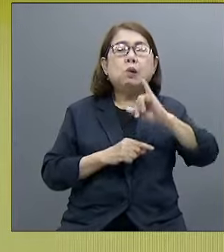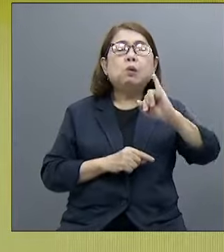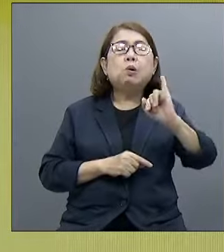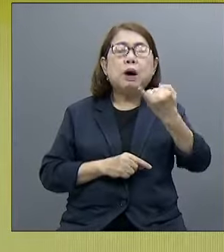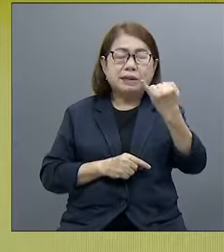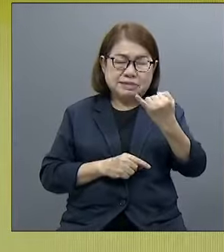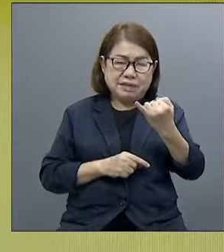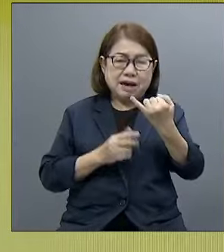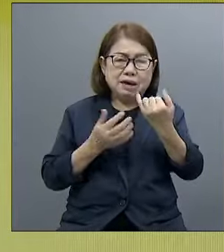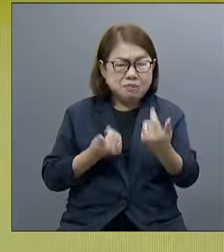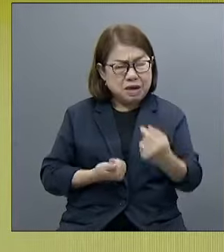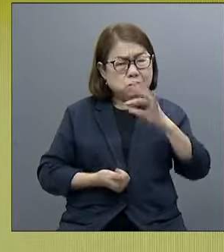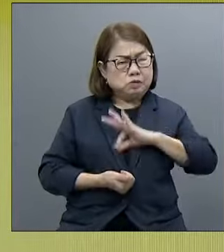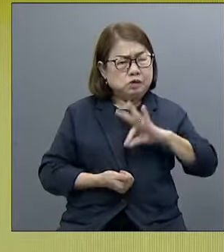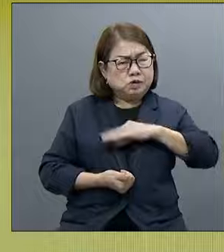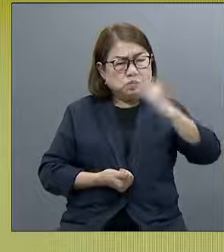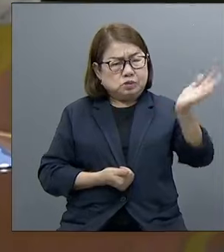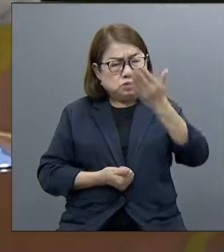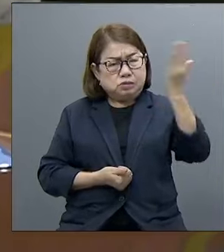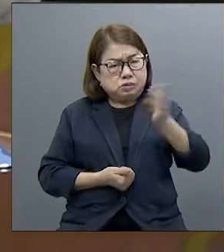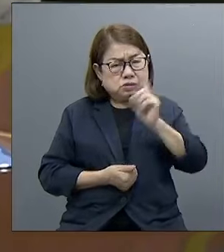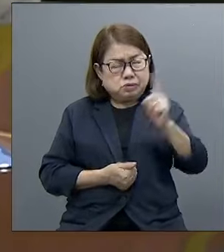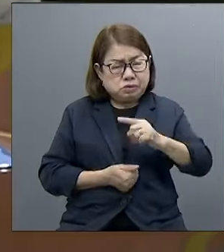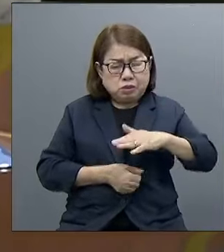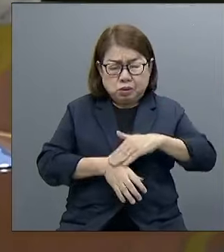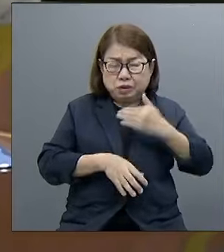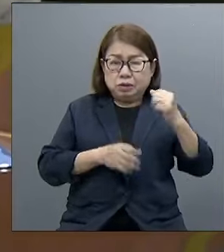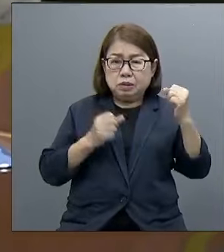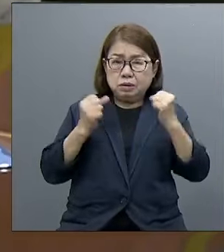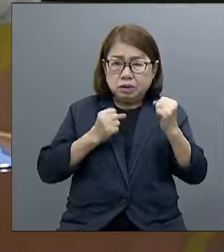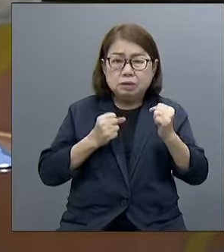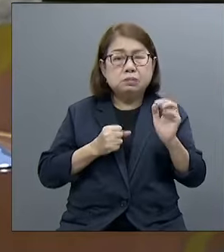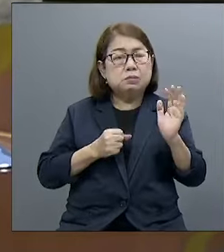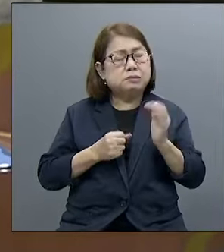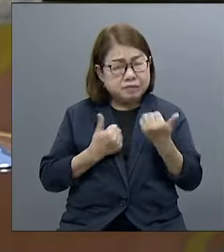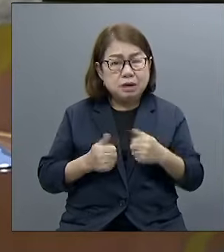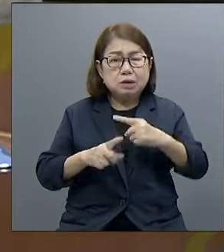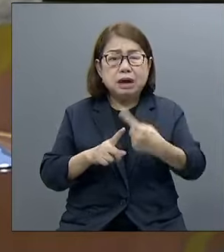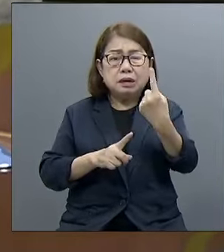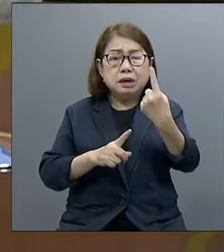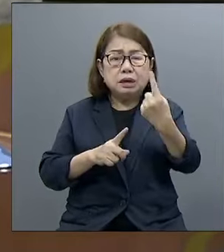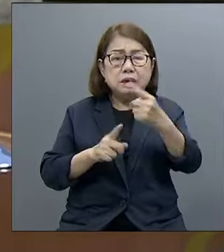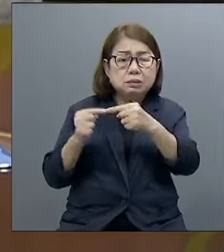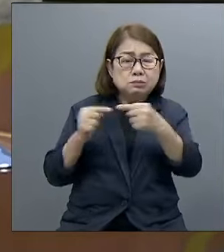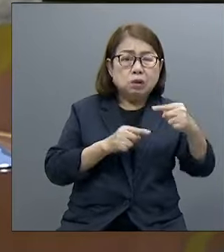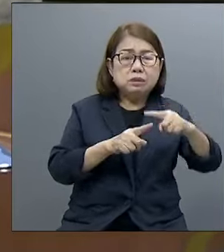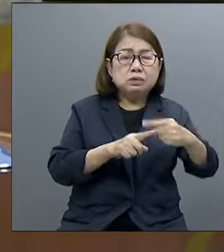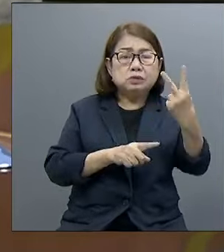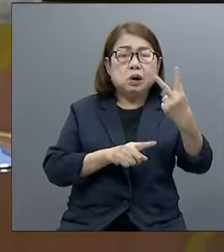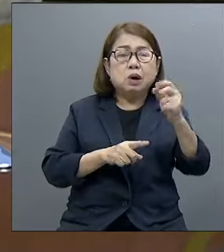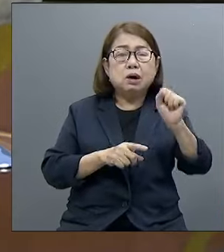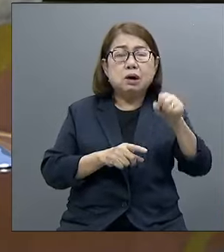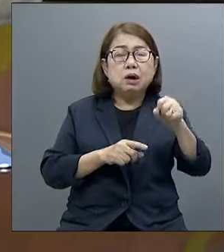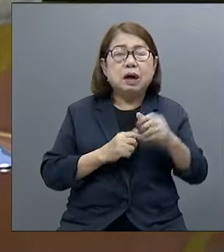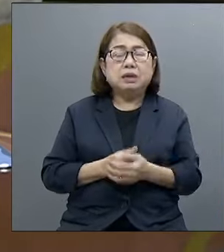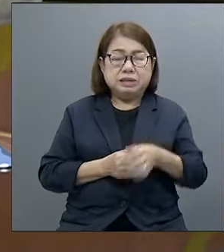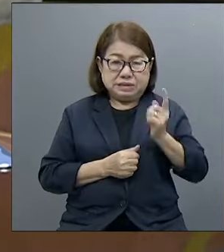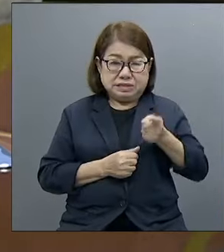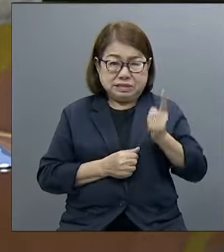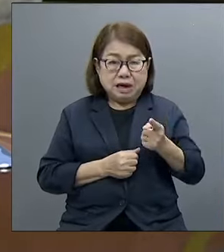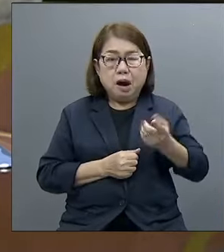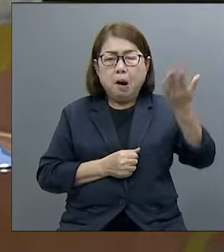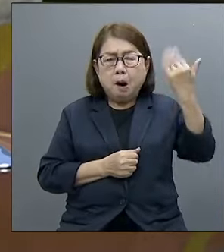ากาศมันจะเป็นยังไง ร ้อน จะเย็นไหม นี่มันเพิ่งเดือนมกราคมเพิ่งเดือนกุมภา แต่ทำไมฝนมันตกจริงๆเนี่ยตามหลักที่เราเค